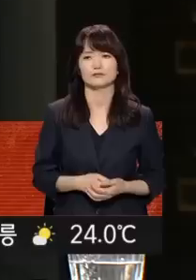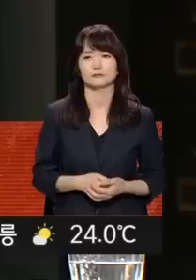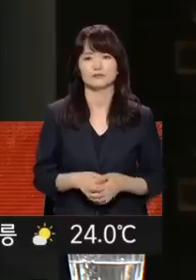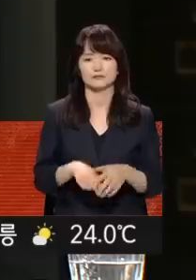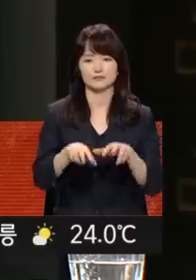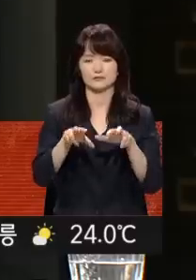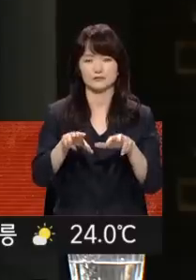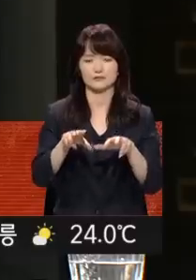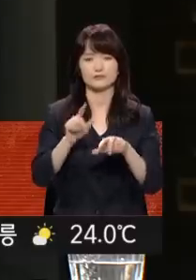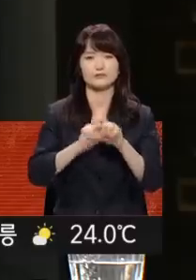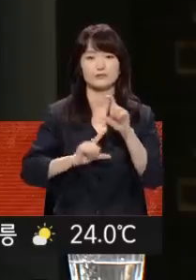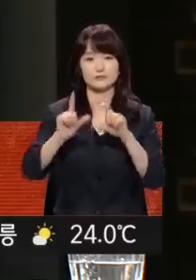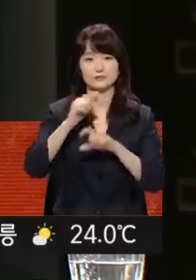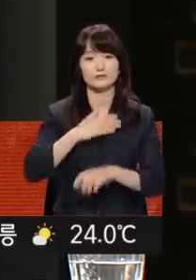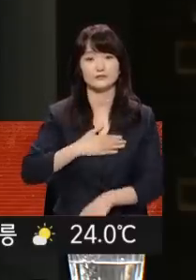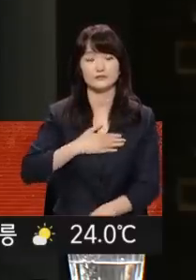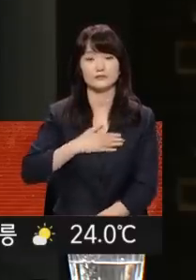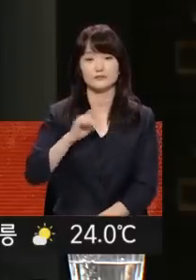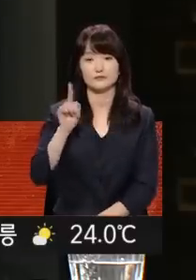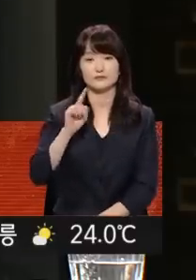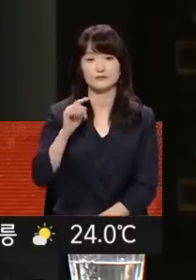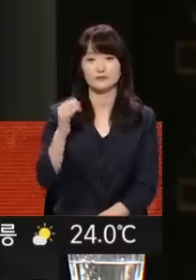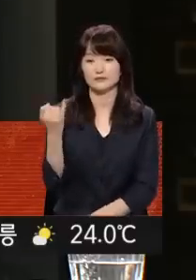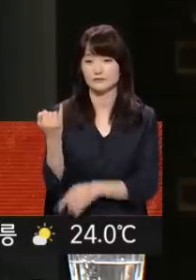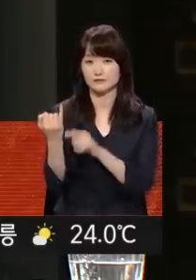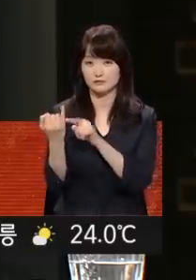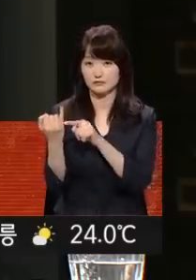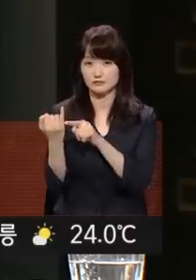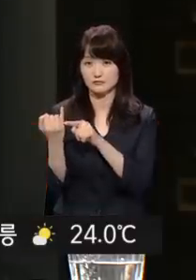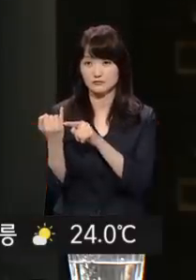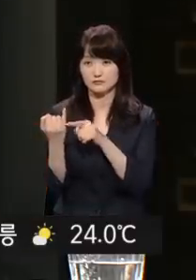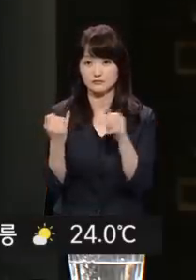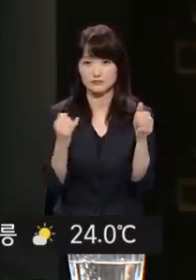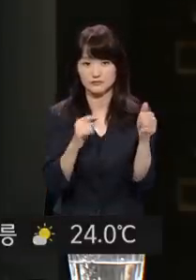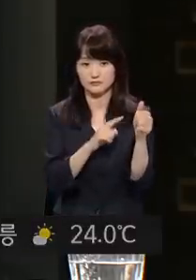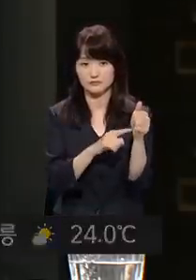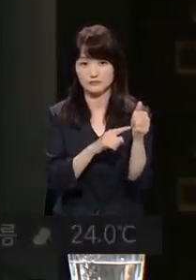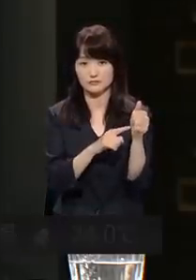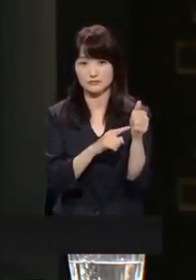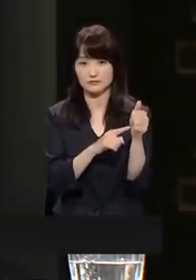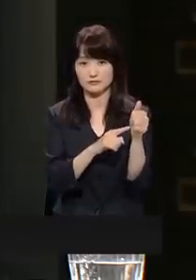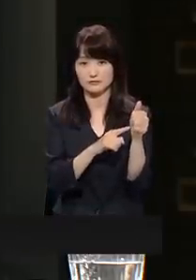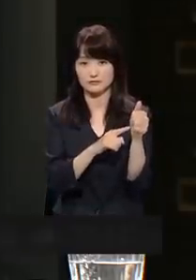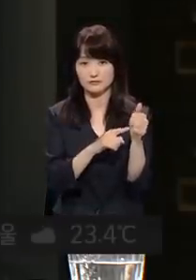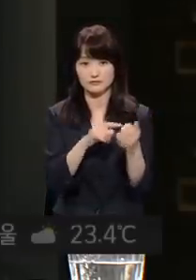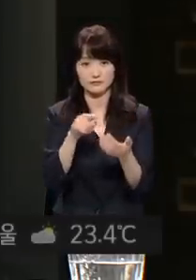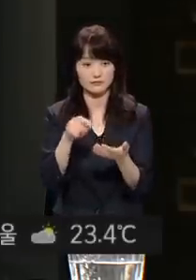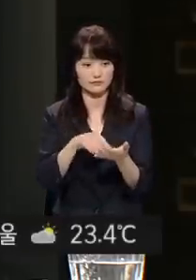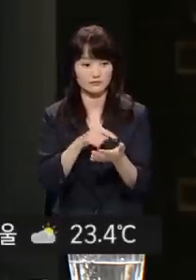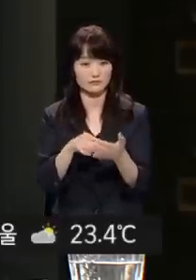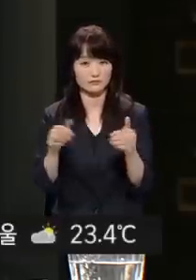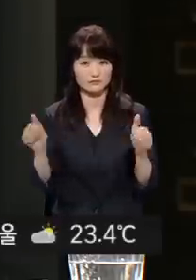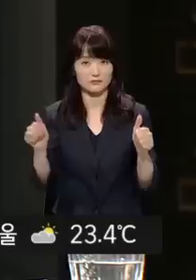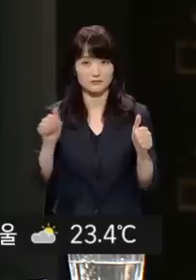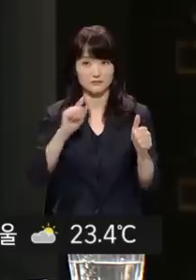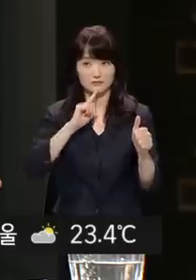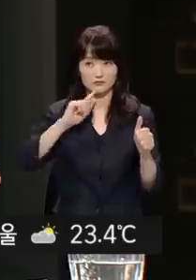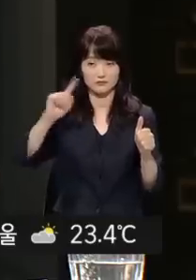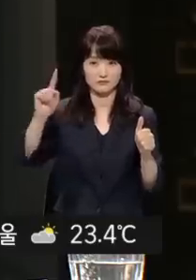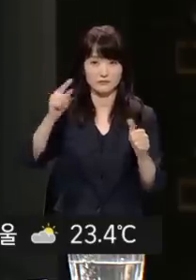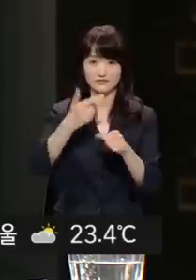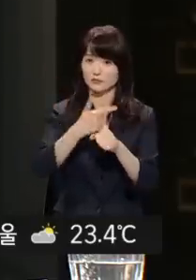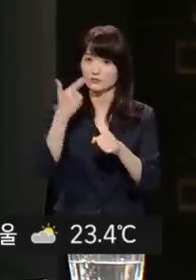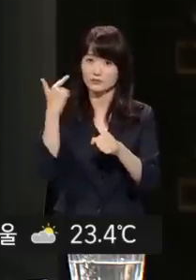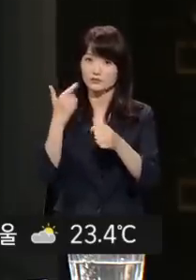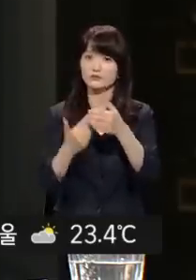조금 더 따져봐야 될 문제가 있는데 문제는이 피해 여성이 그 가해 남성에 대해서 손해배상 소송 이게 6년 전